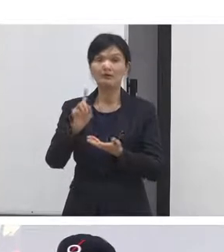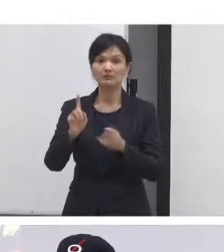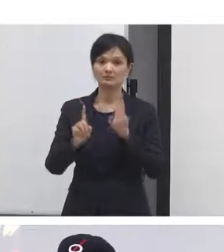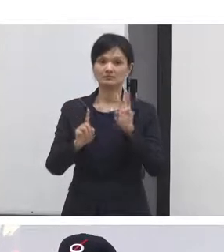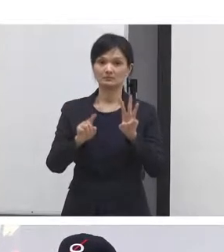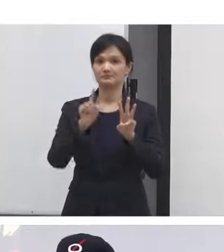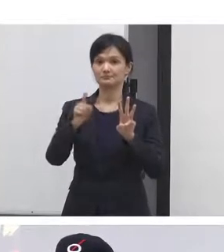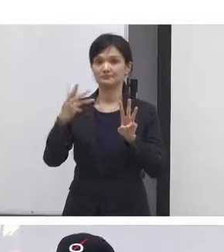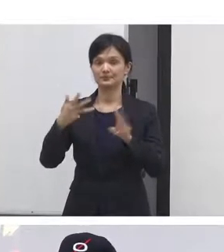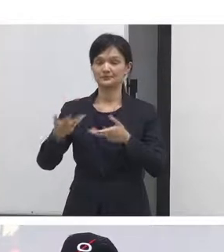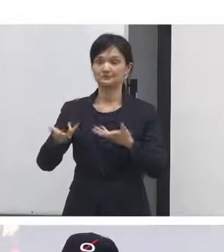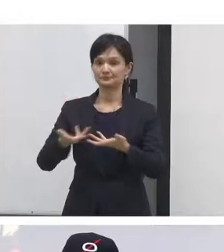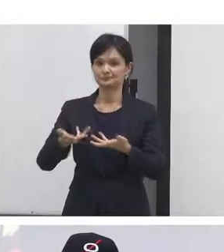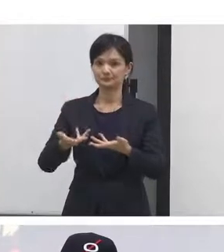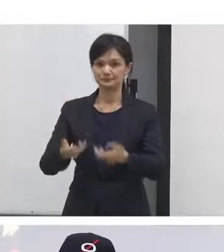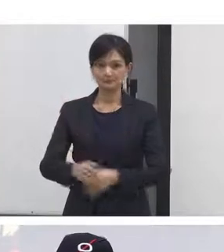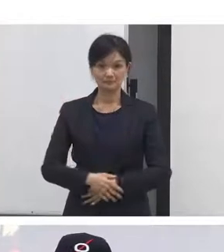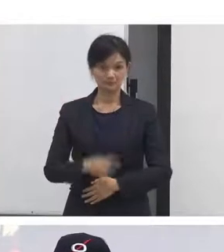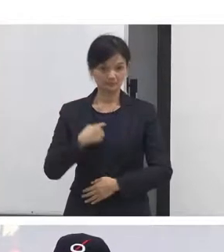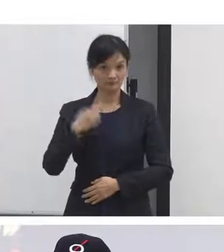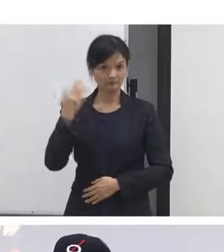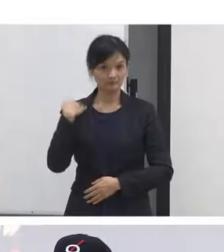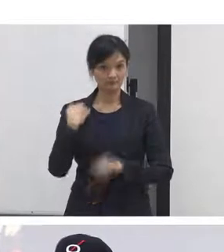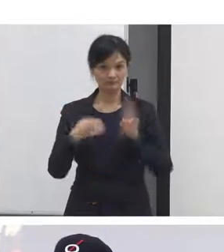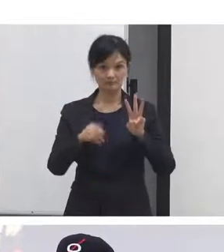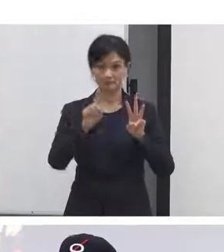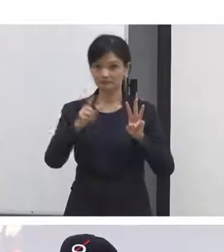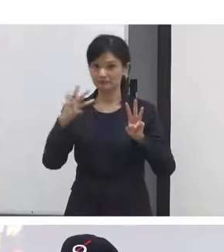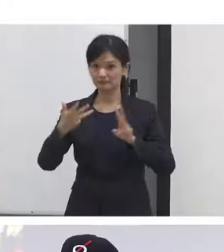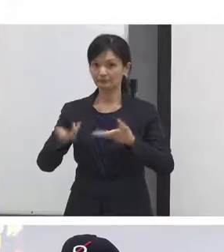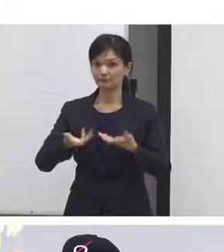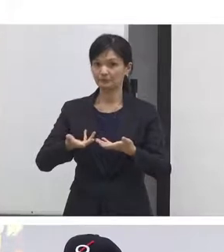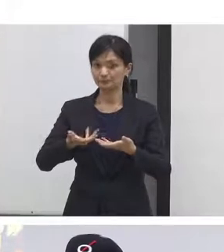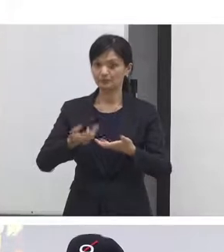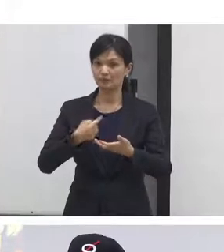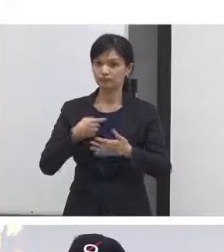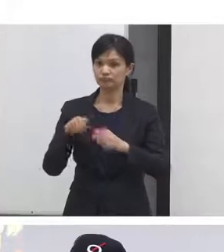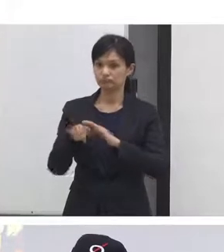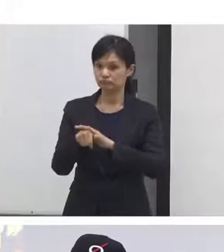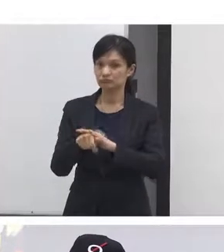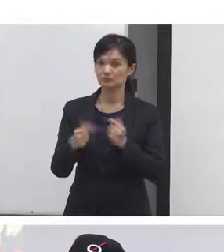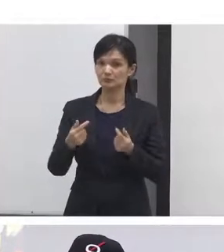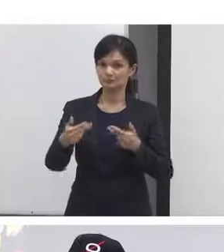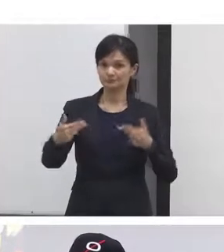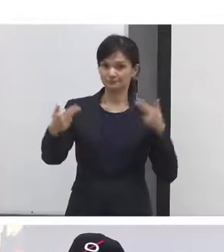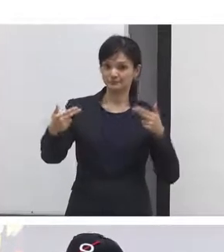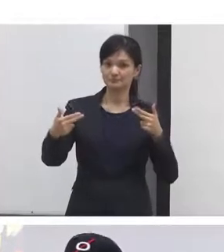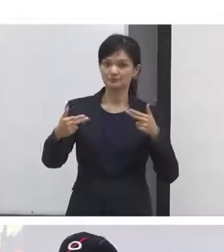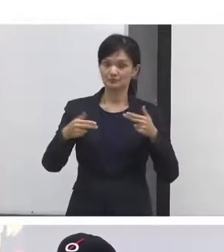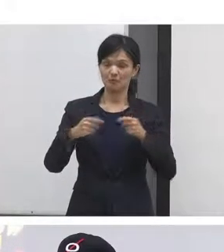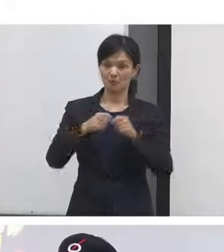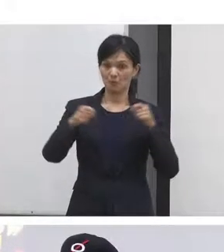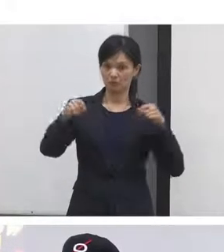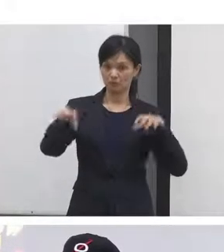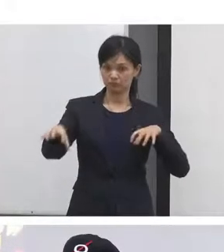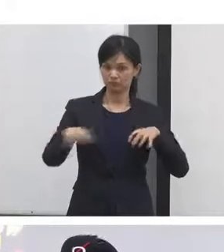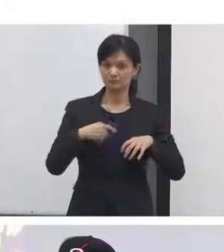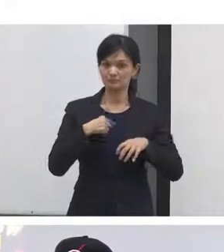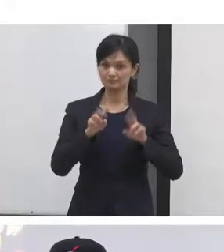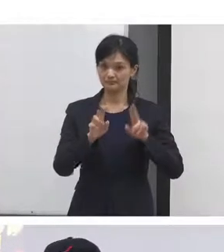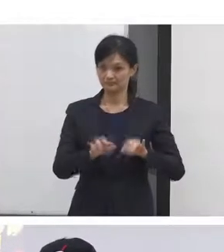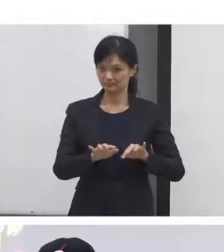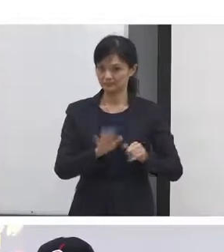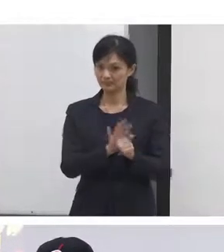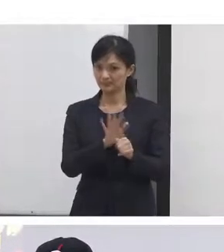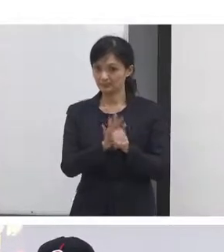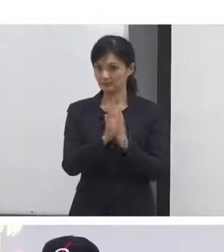那其实我那时候在3.18的期间，主要是说可能远端去协助一些可以远端排班的工作啊，